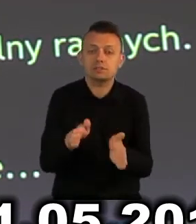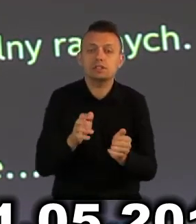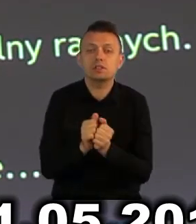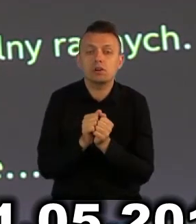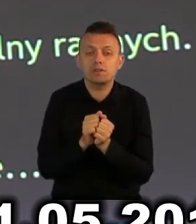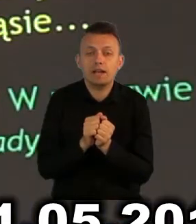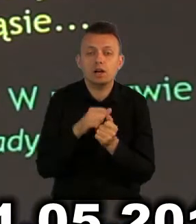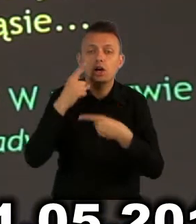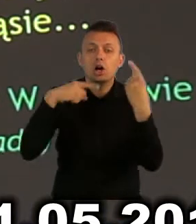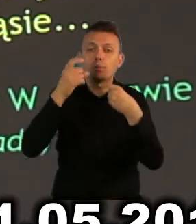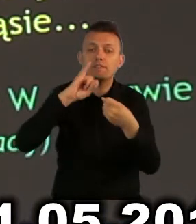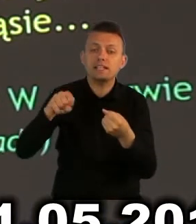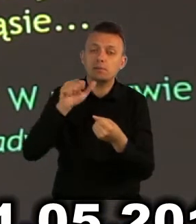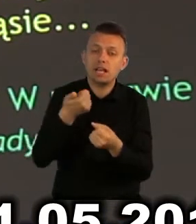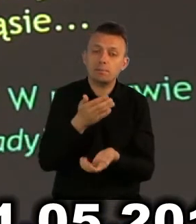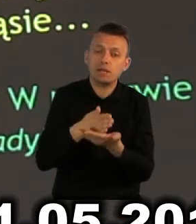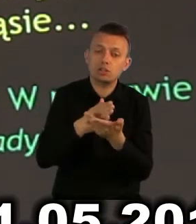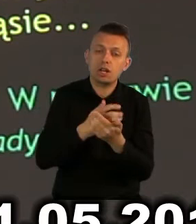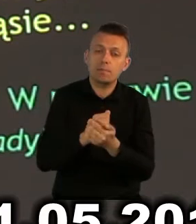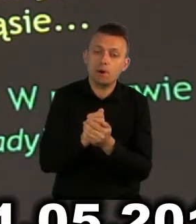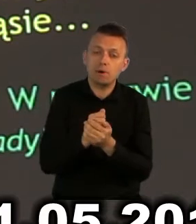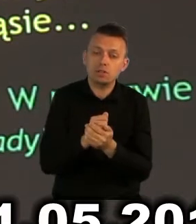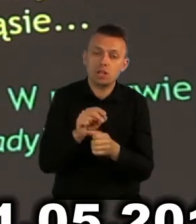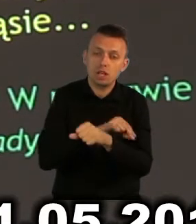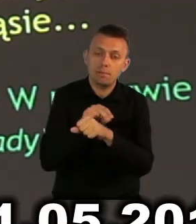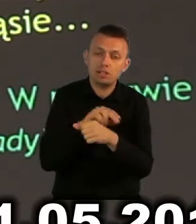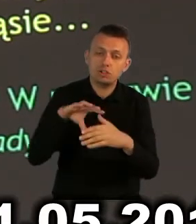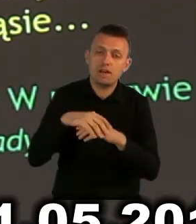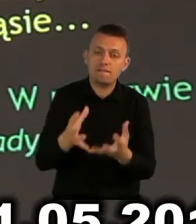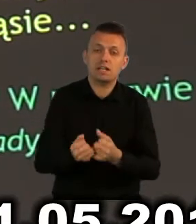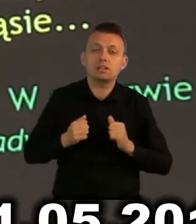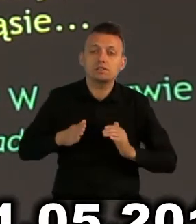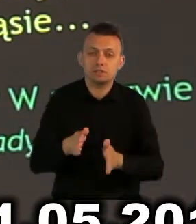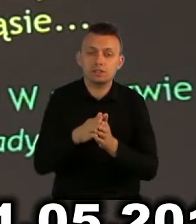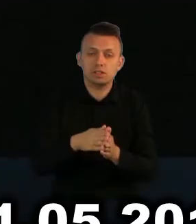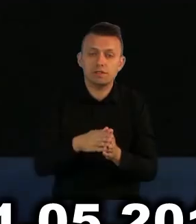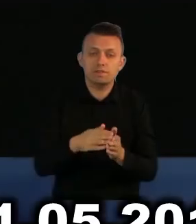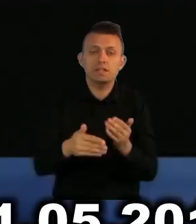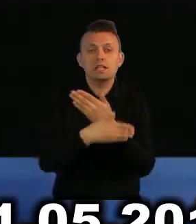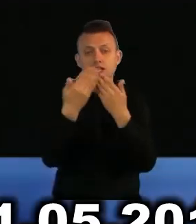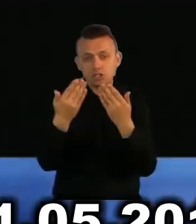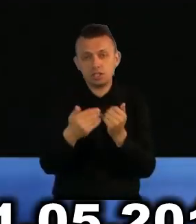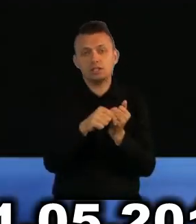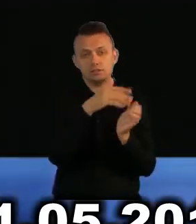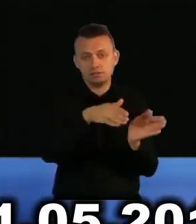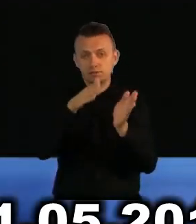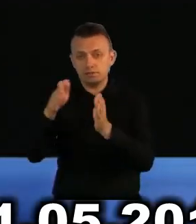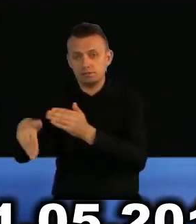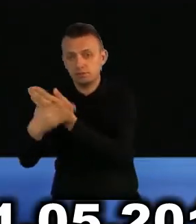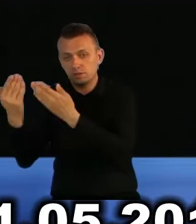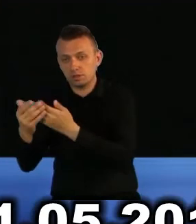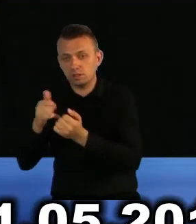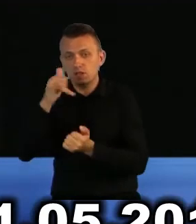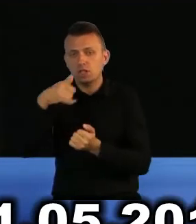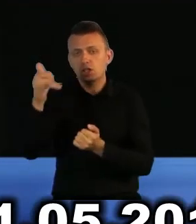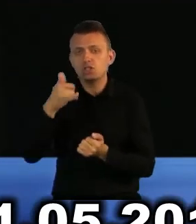Związku Motorowego na temat pierwsza pomoc medyczna w ratownictwie drogowym. Z dnia na dzień coraz bardziej jesteście skazani sami na siebie.